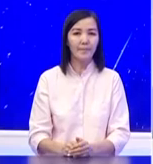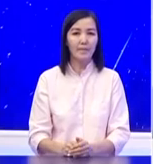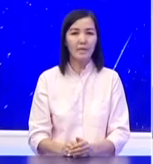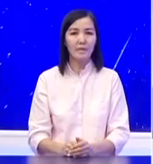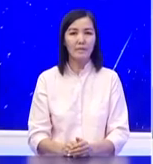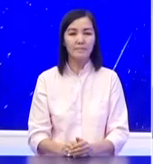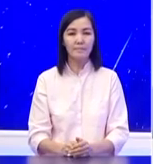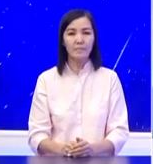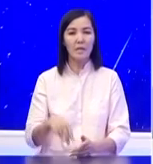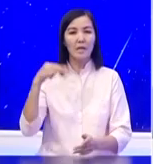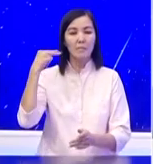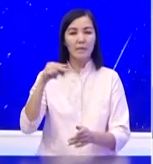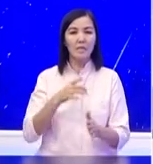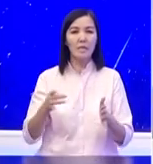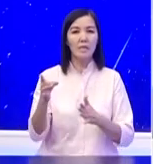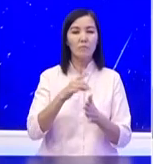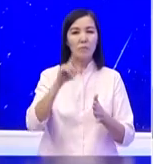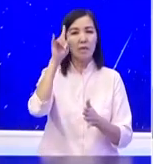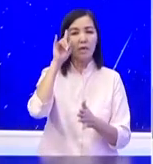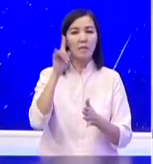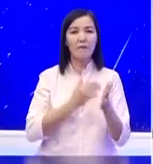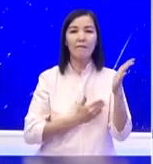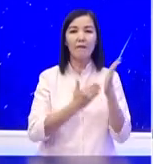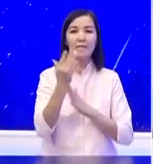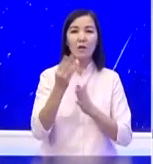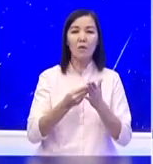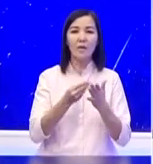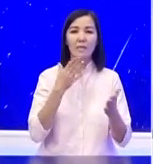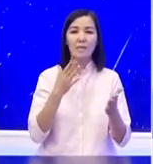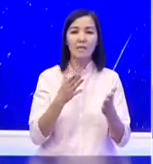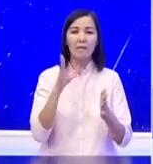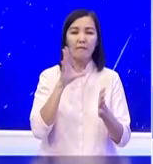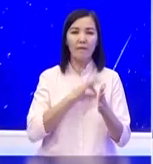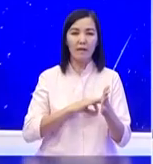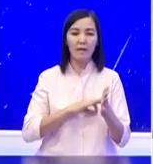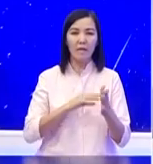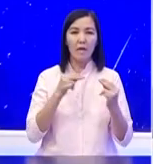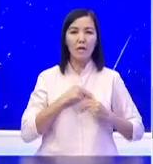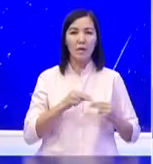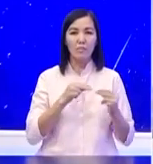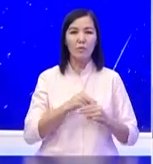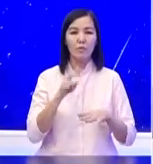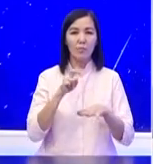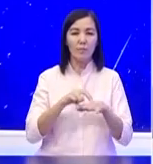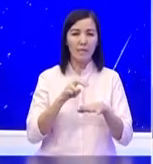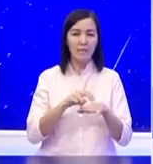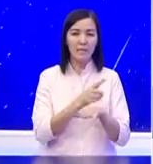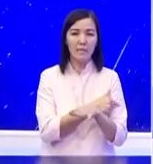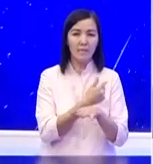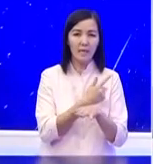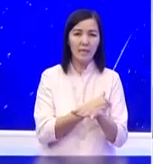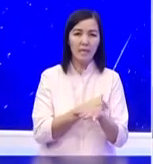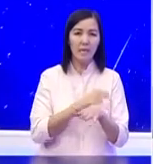На переднем крае президент Республики Казахстан высоко оценил вклад в работу по борьбе с пандемией медицинских работников и представителей